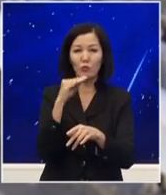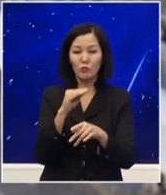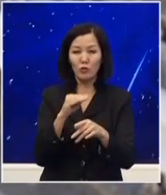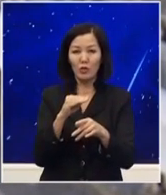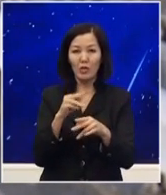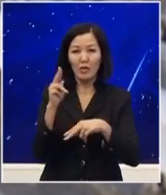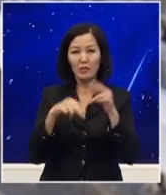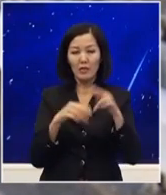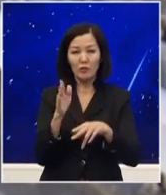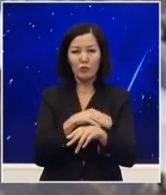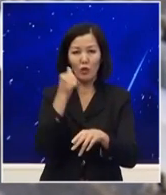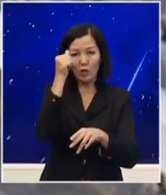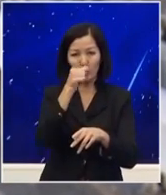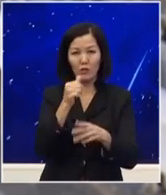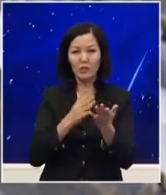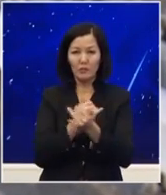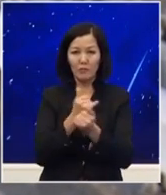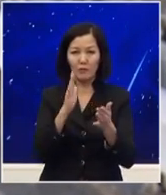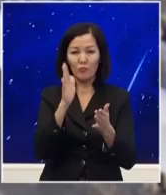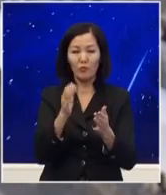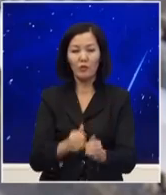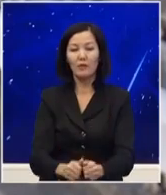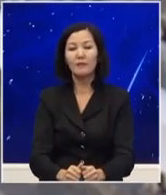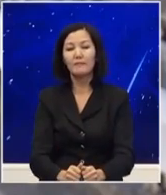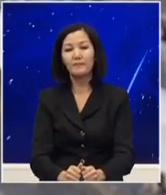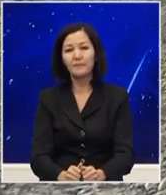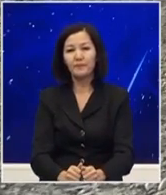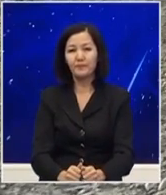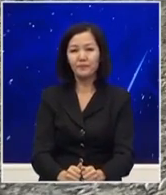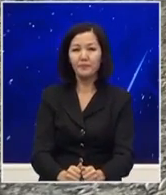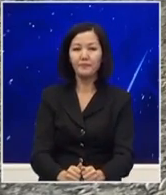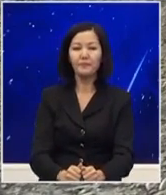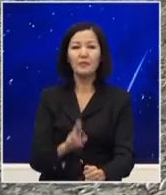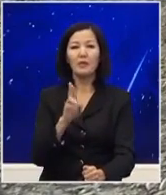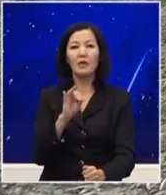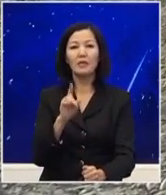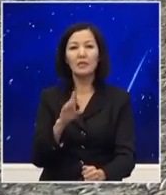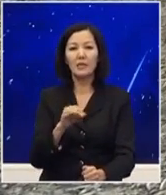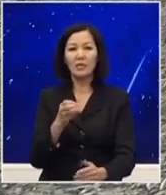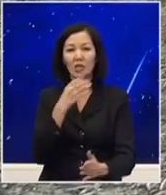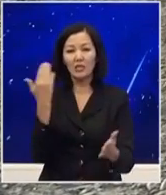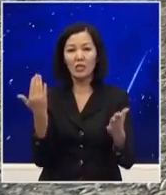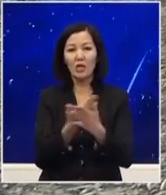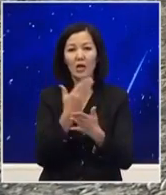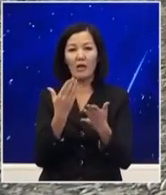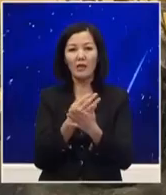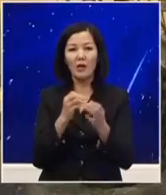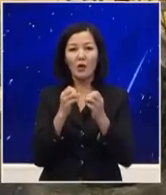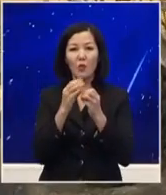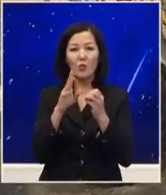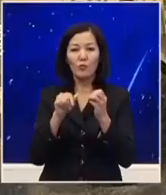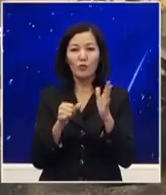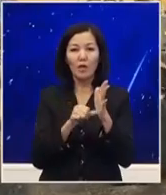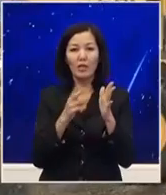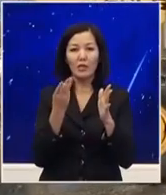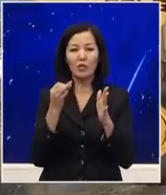және ұзақ жылдар бойы осы жергілікті халыққа қызмет атқарды деп сенеміз. Қызылтастағы жақсы жаңалықтар болғана емес, 13-6 шақырым